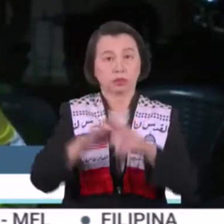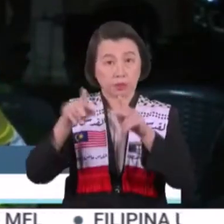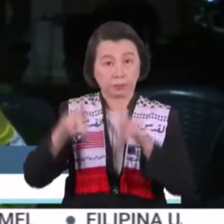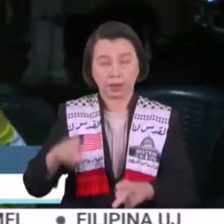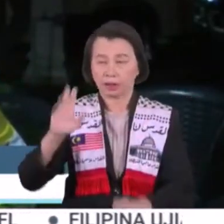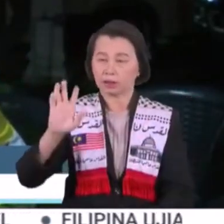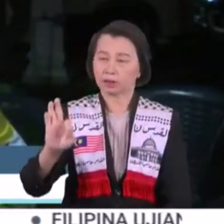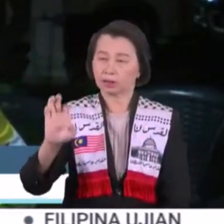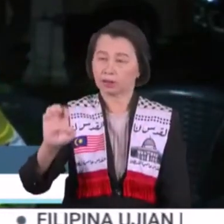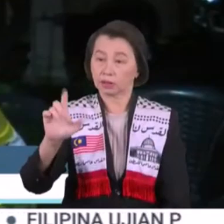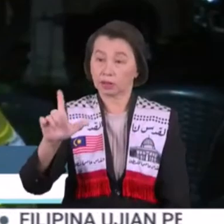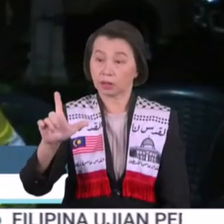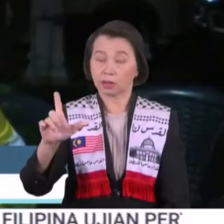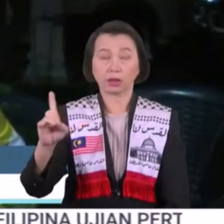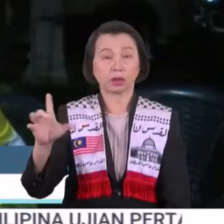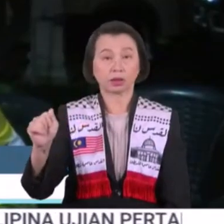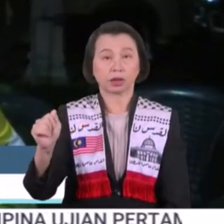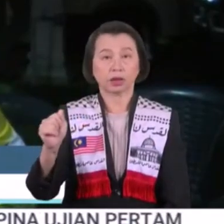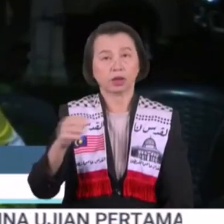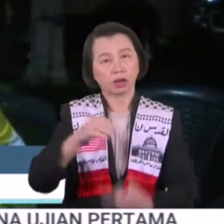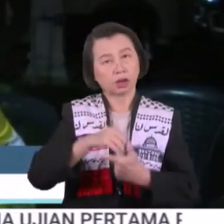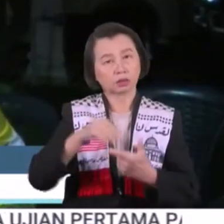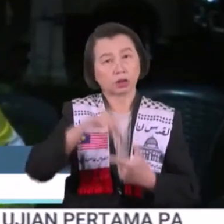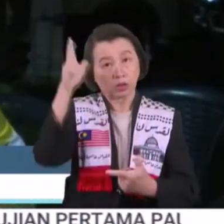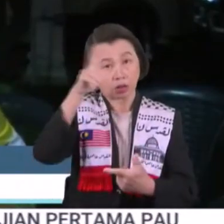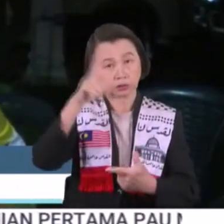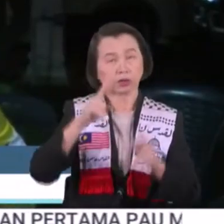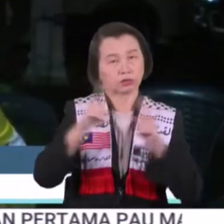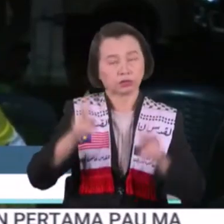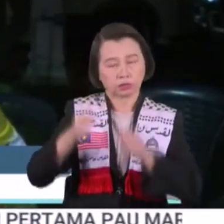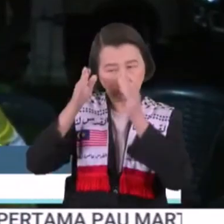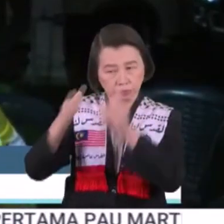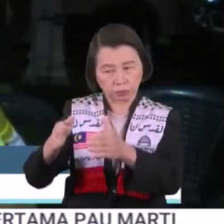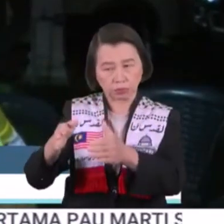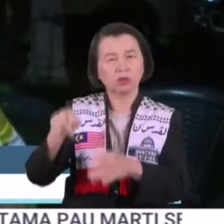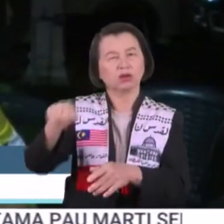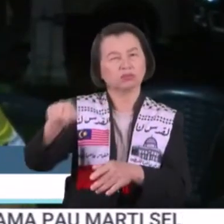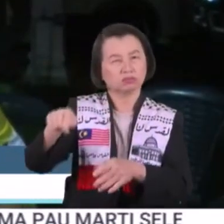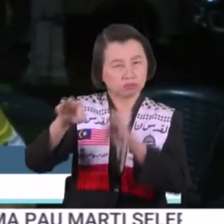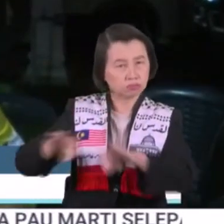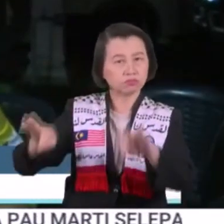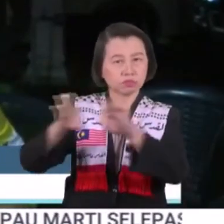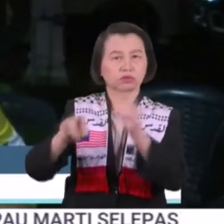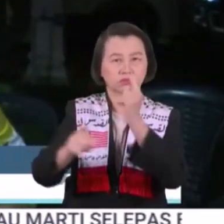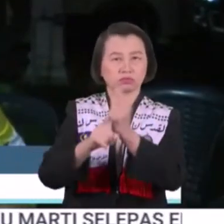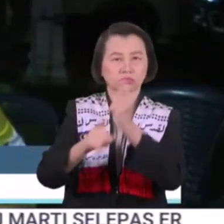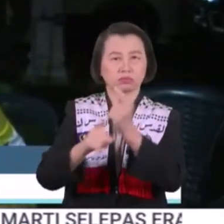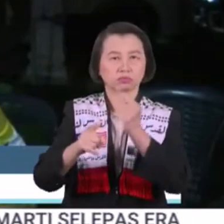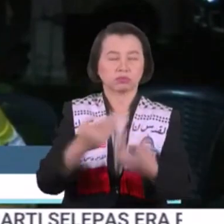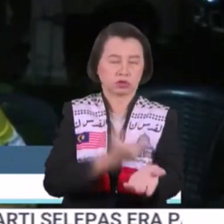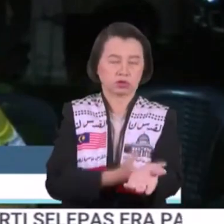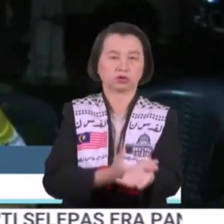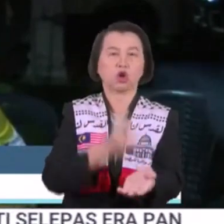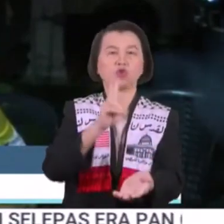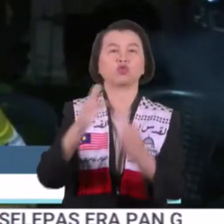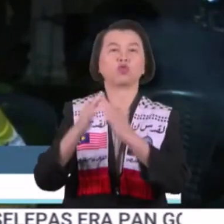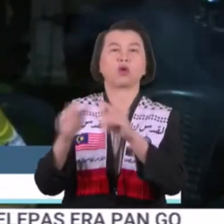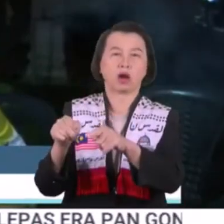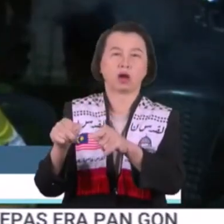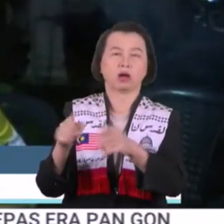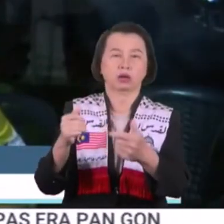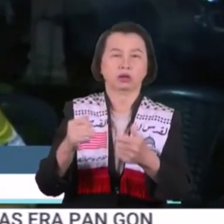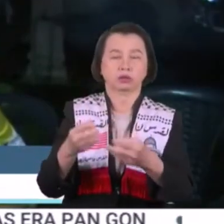Felda maupun pihak kerajaan amat prihatin. Ini adalah keperluan. Keperluan yang orang kata keperluan